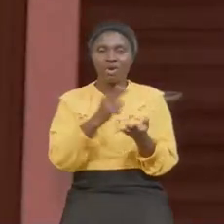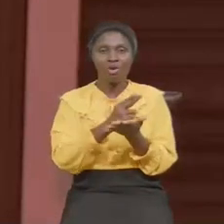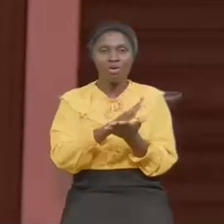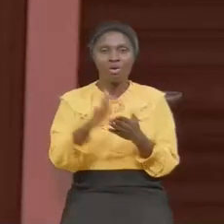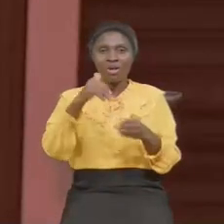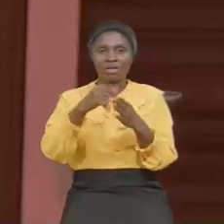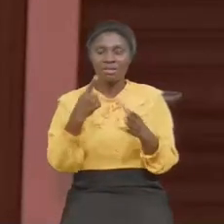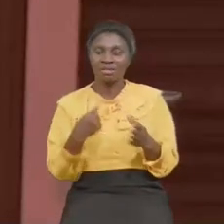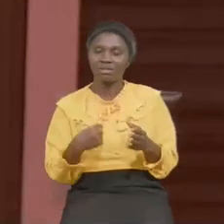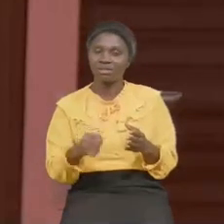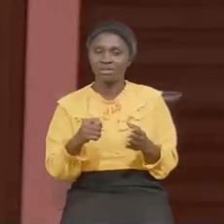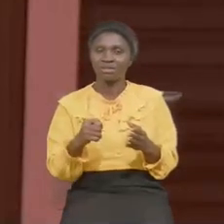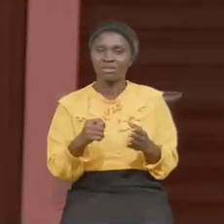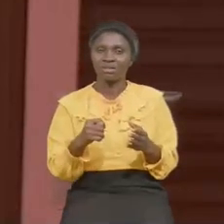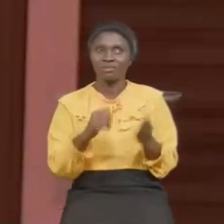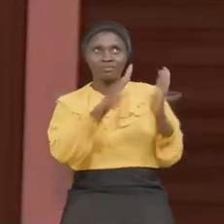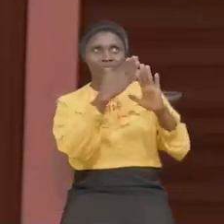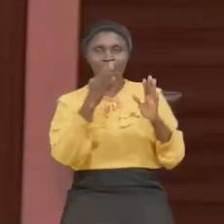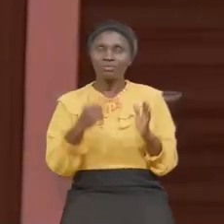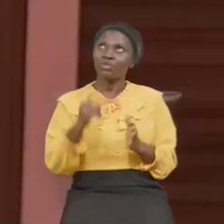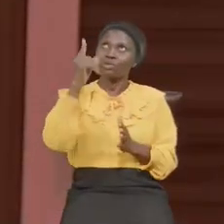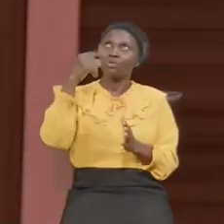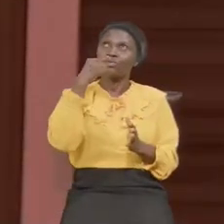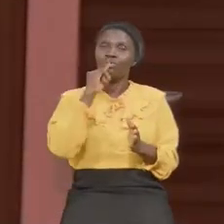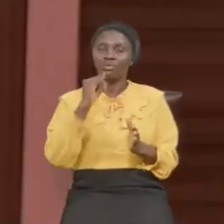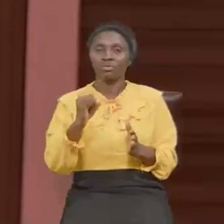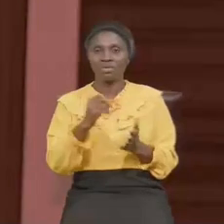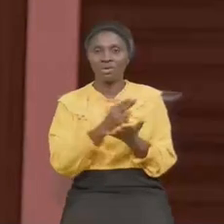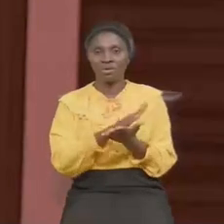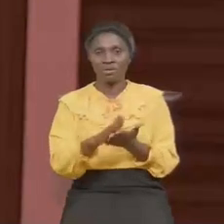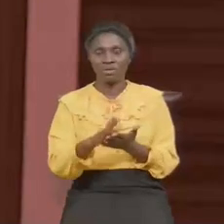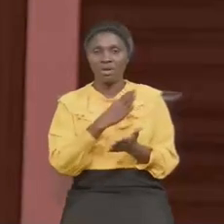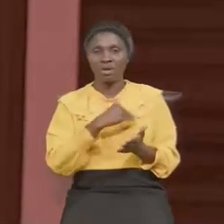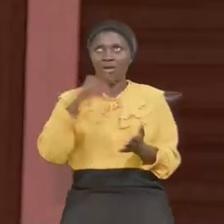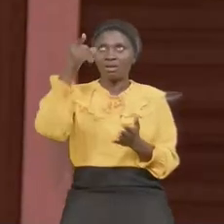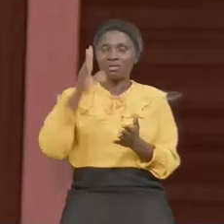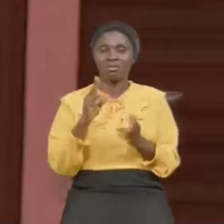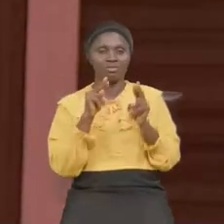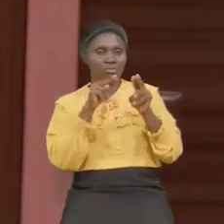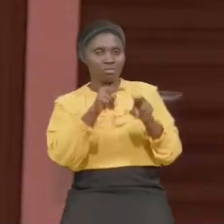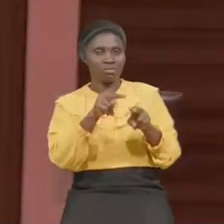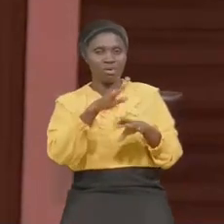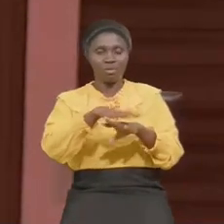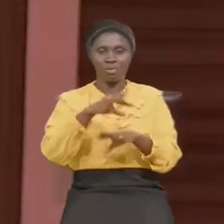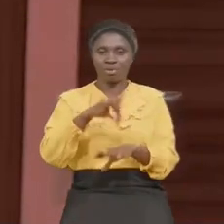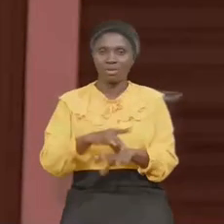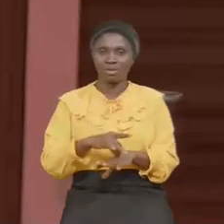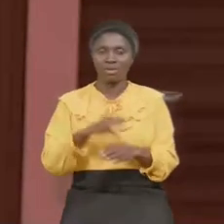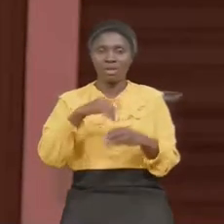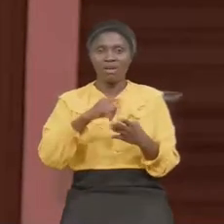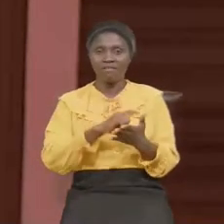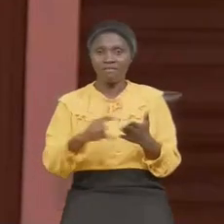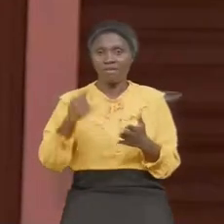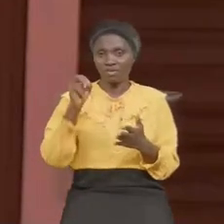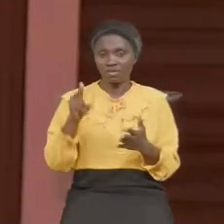qui est immaculé et pur. Et Dieu, verset 12, Dieu regarda la terre